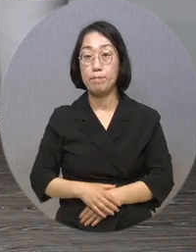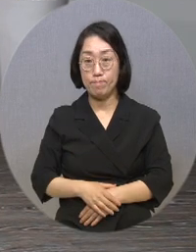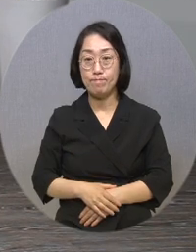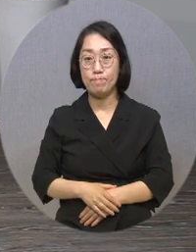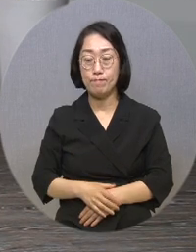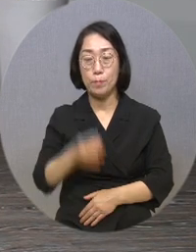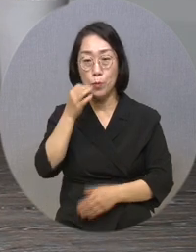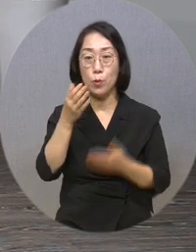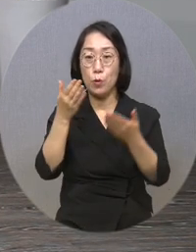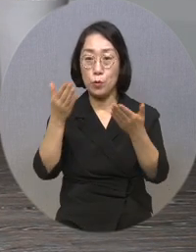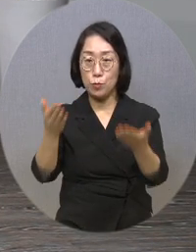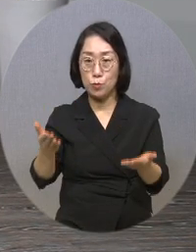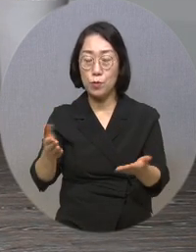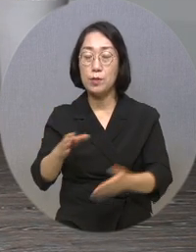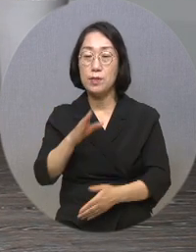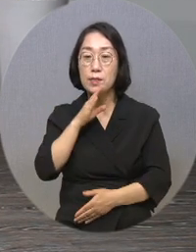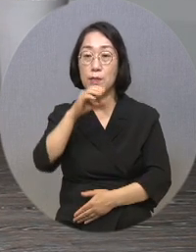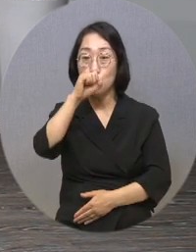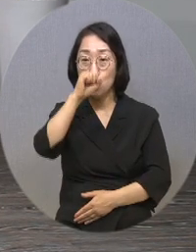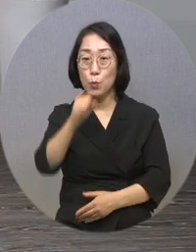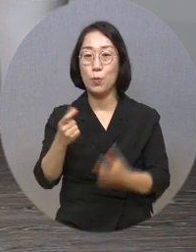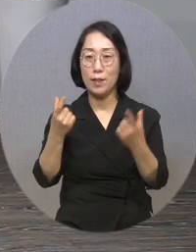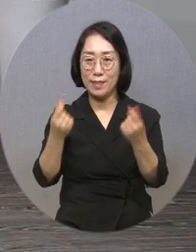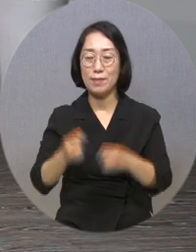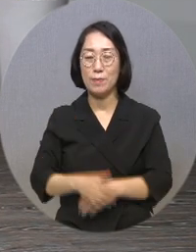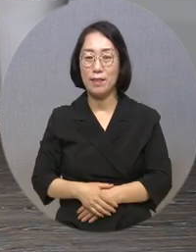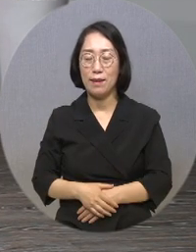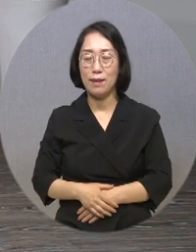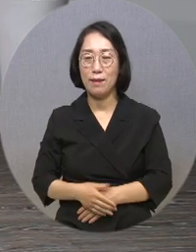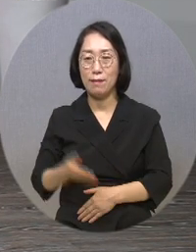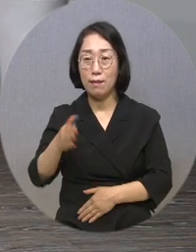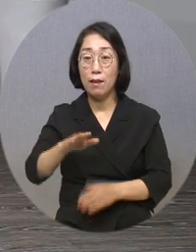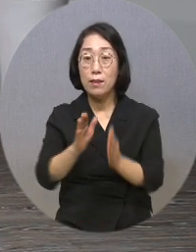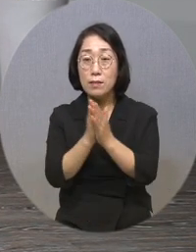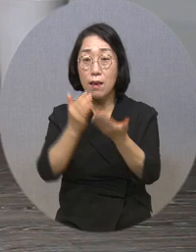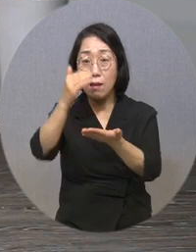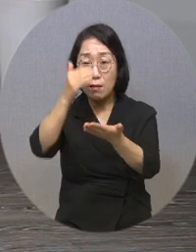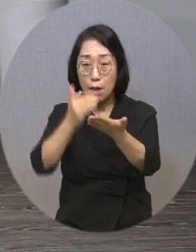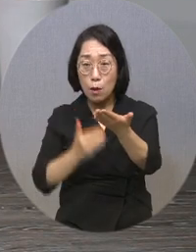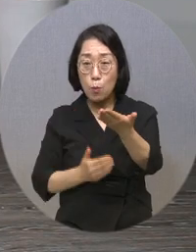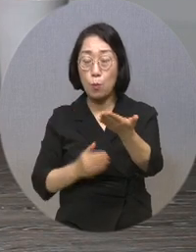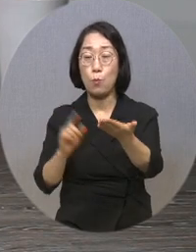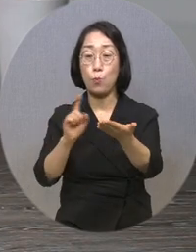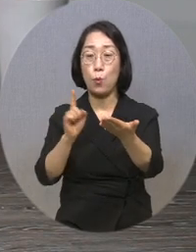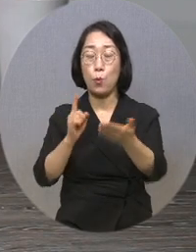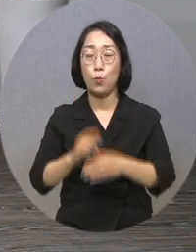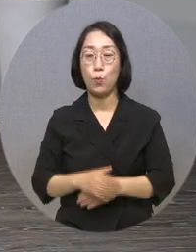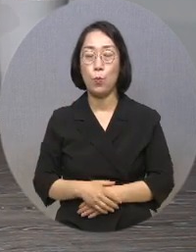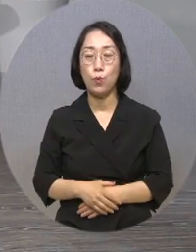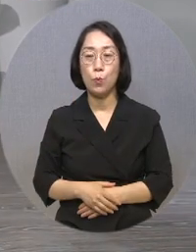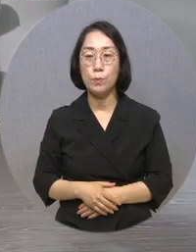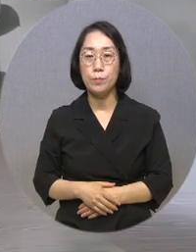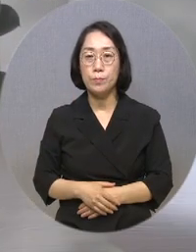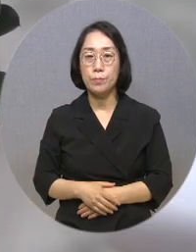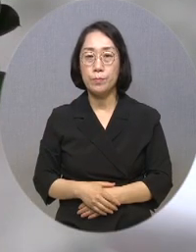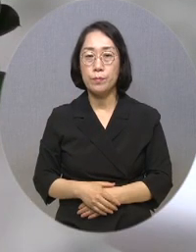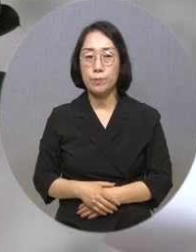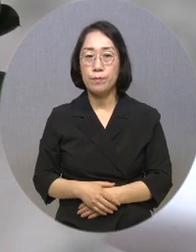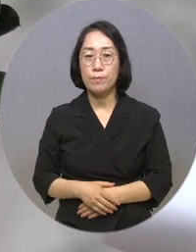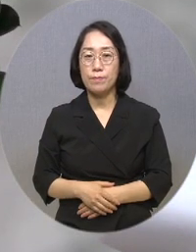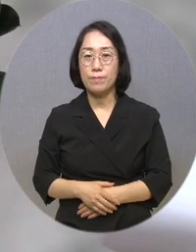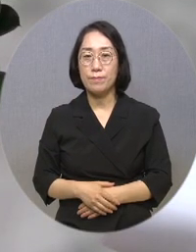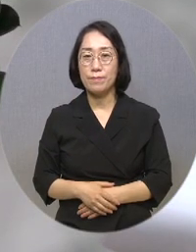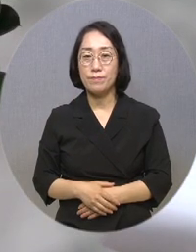진행하시는 게 저는 되게 정말 좋다고 생각을 하는데 그러면 책에는 혹시 어떤 내용들이 이제 담겨 있을까요? 네.